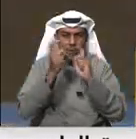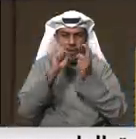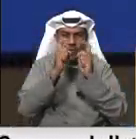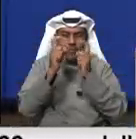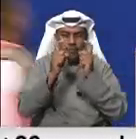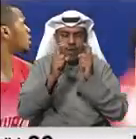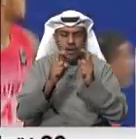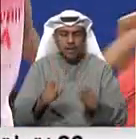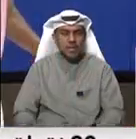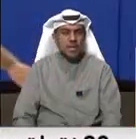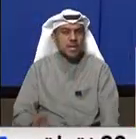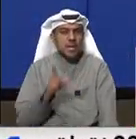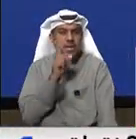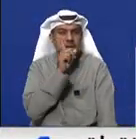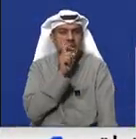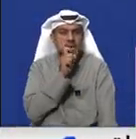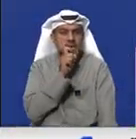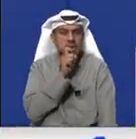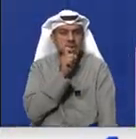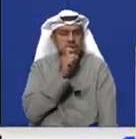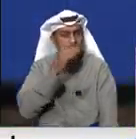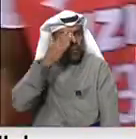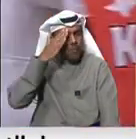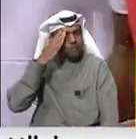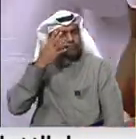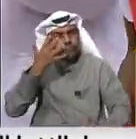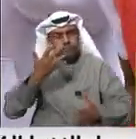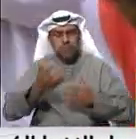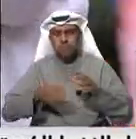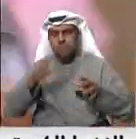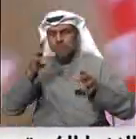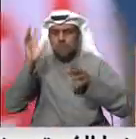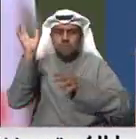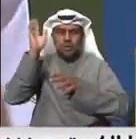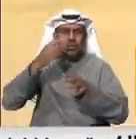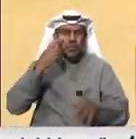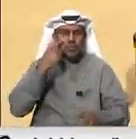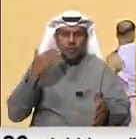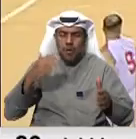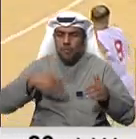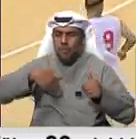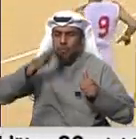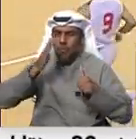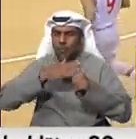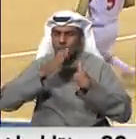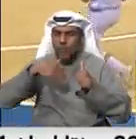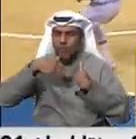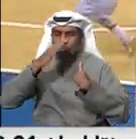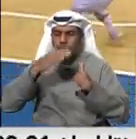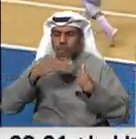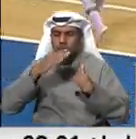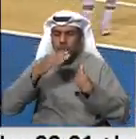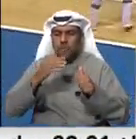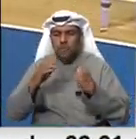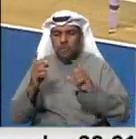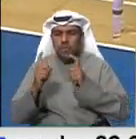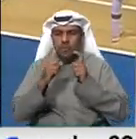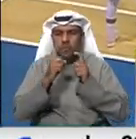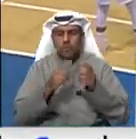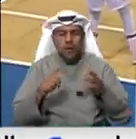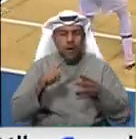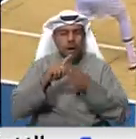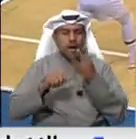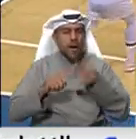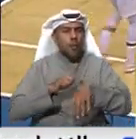كاظمه قدم اداء راقيا وكان متقدما حتى اللحظات الاخيره مع شوط المباراه الرابع لكن